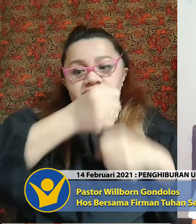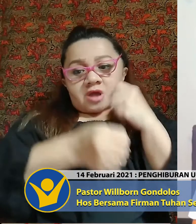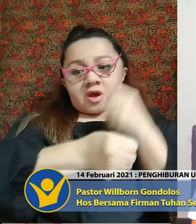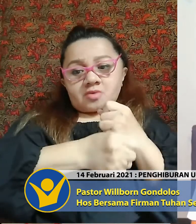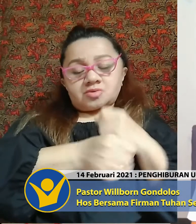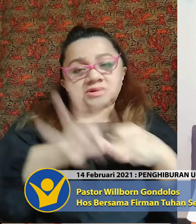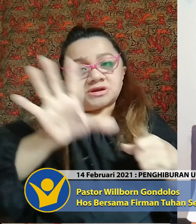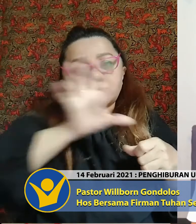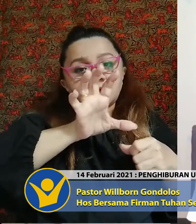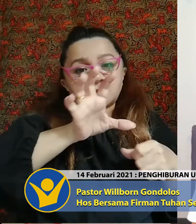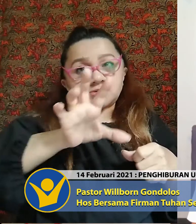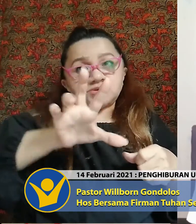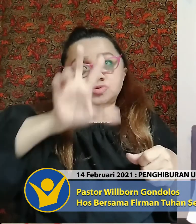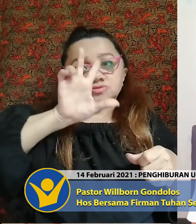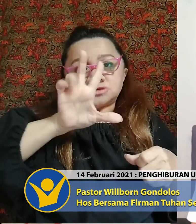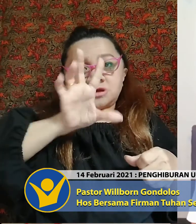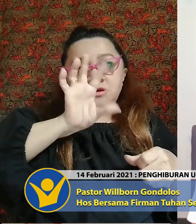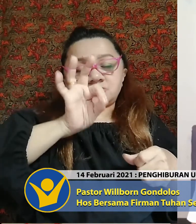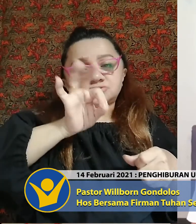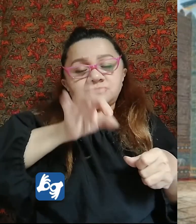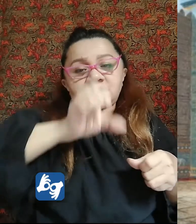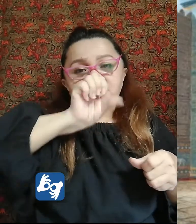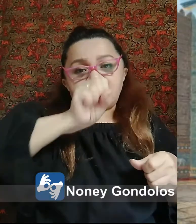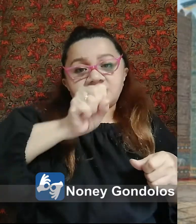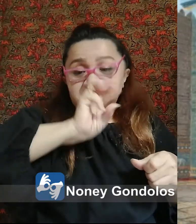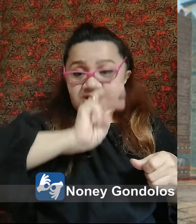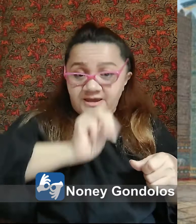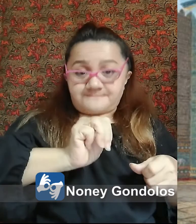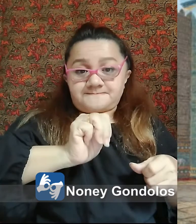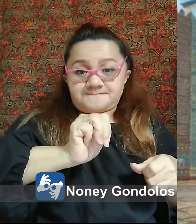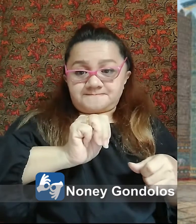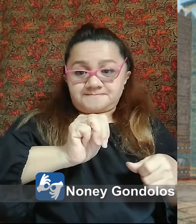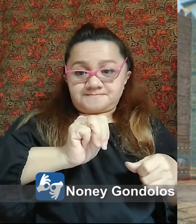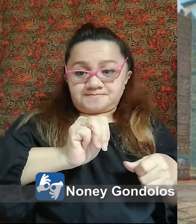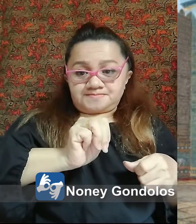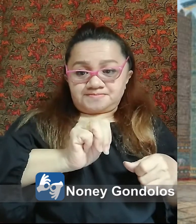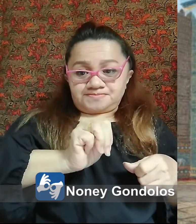Ini tercatat dalam sejarah.